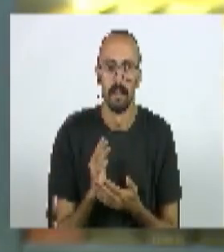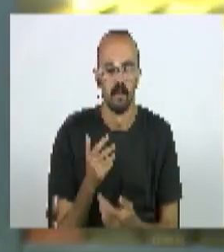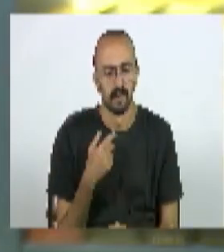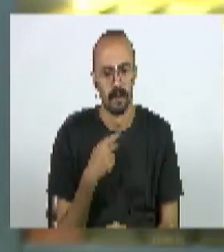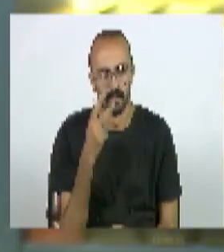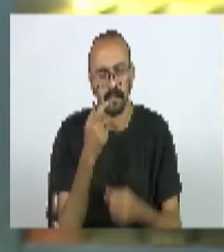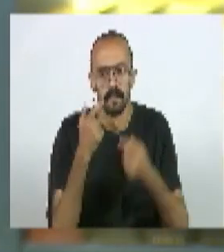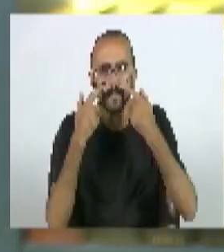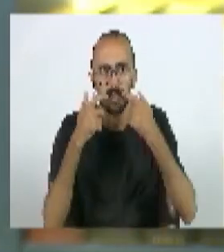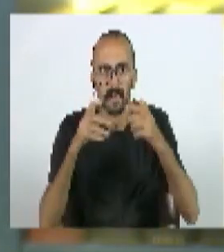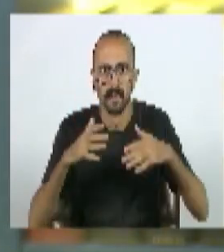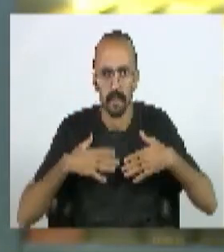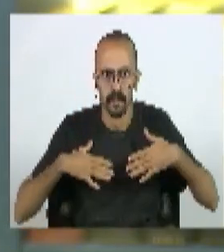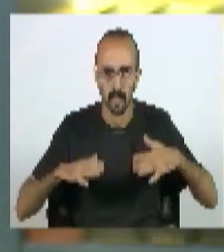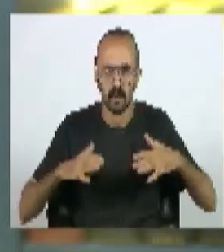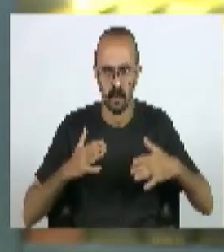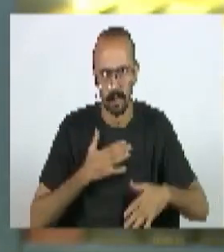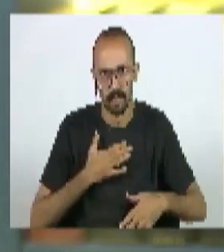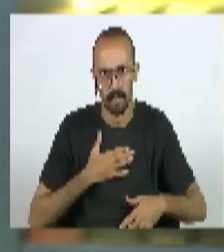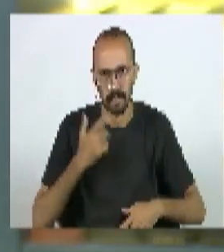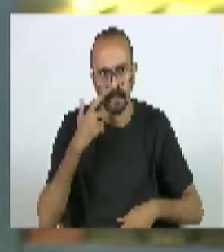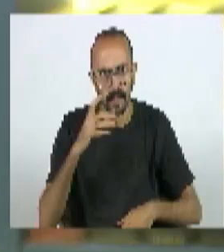معاشة أنا قمت بيها